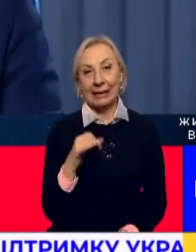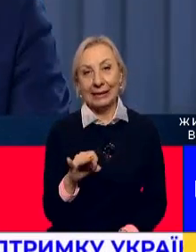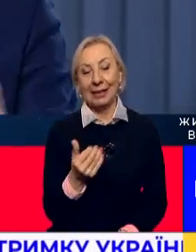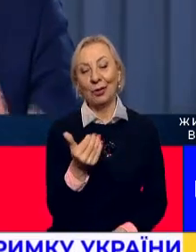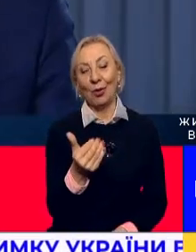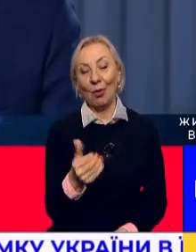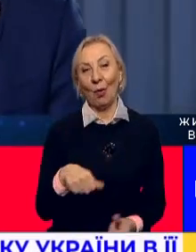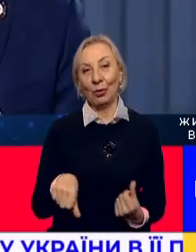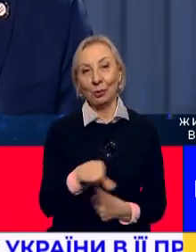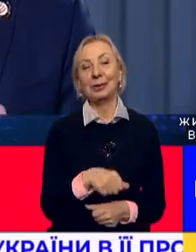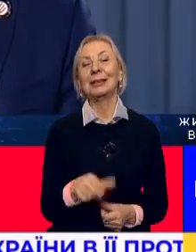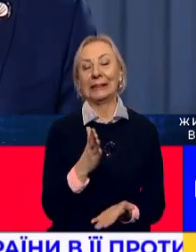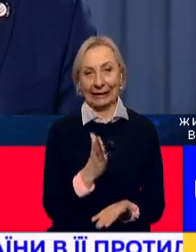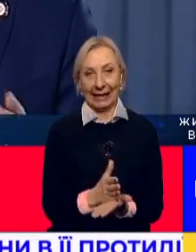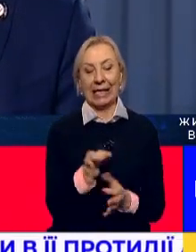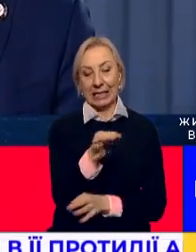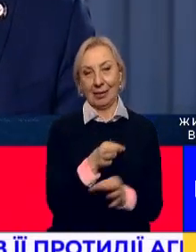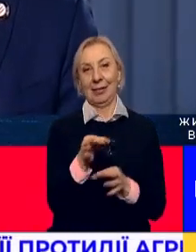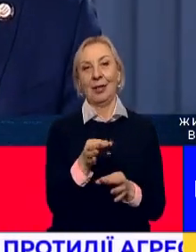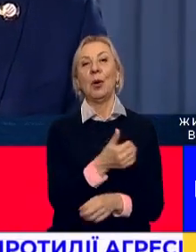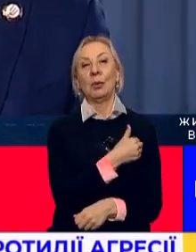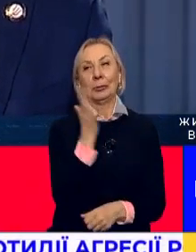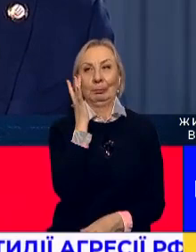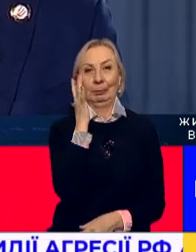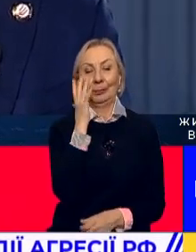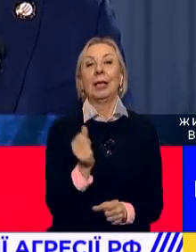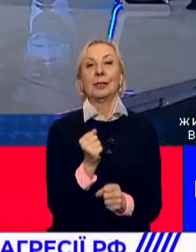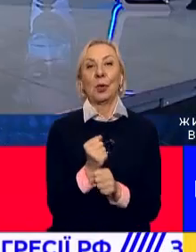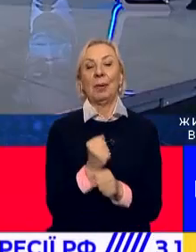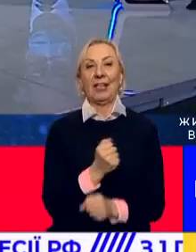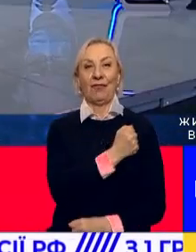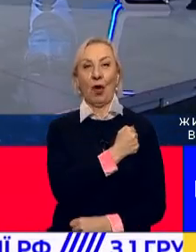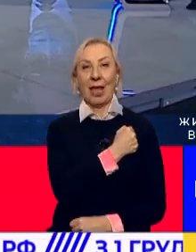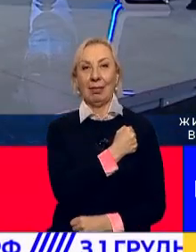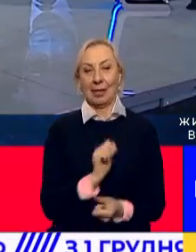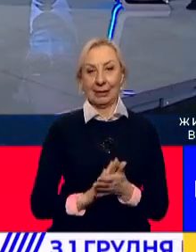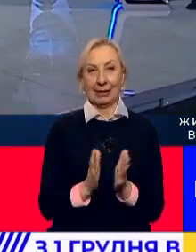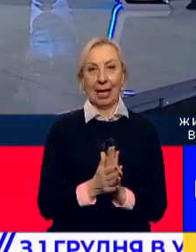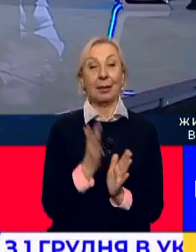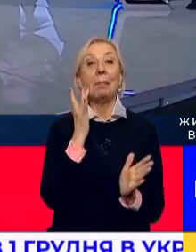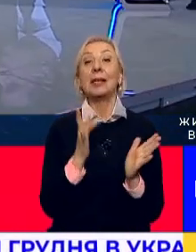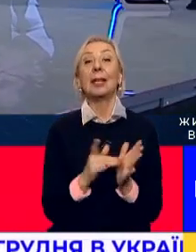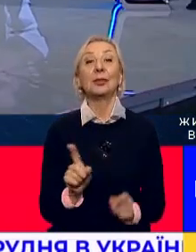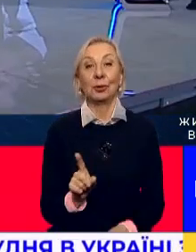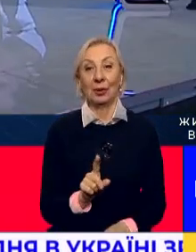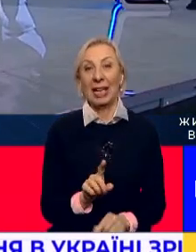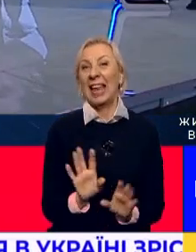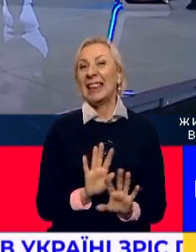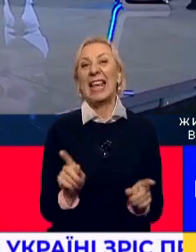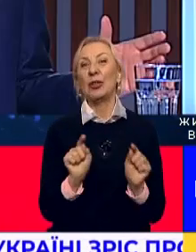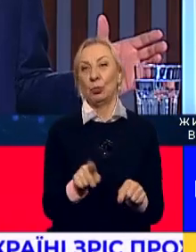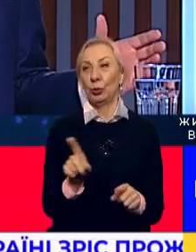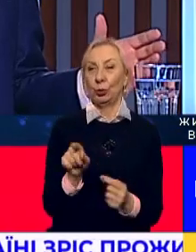оточення обговорюють і розглядають варіант введення військово-воєнного стану. З метою не для того, щоб здолати